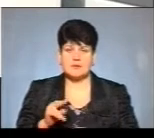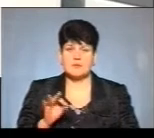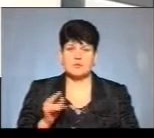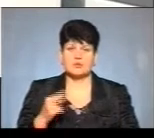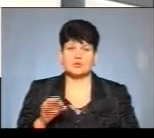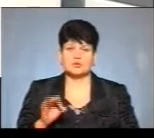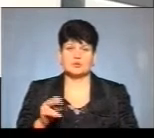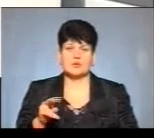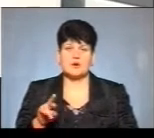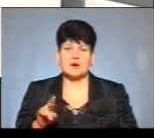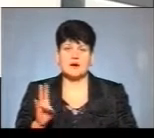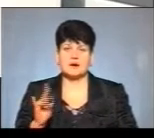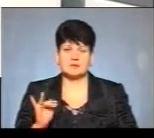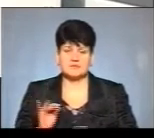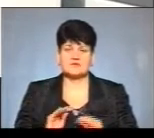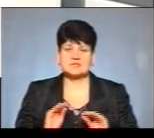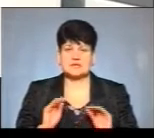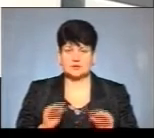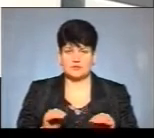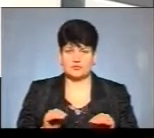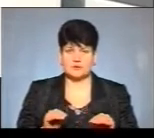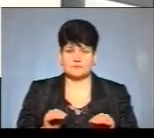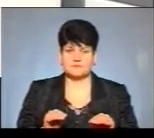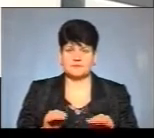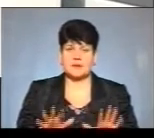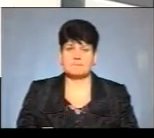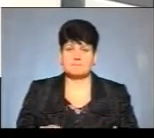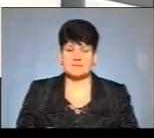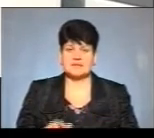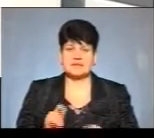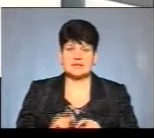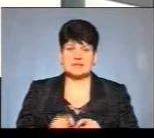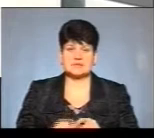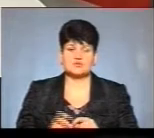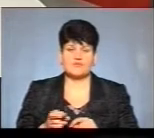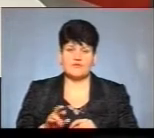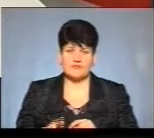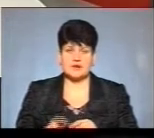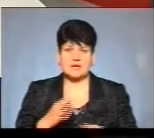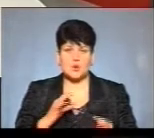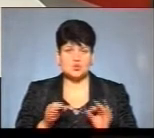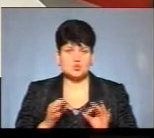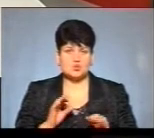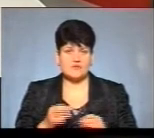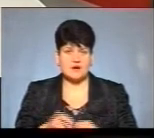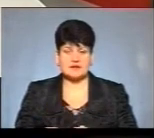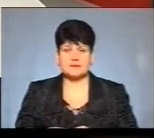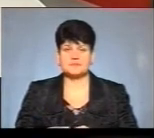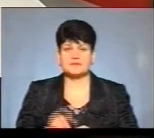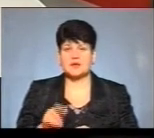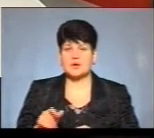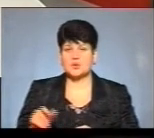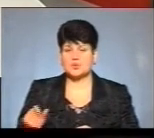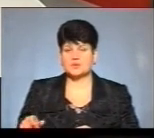«Подоляни». Теж встановлюємо місце для тестування, для консультування. Люди